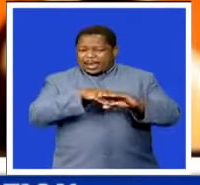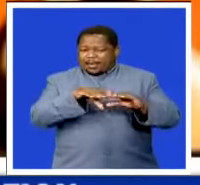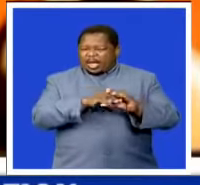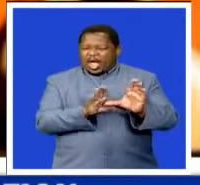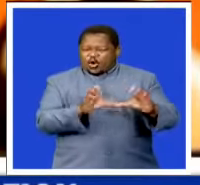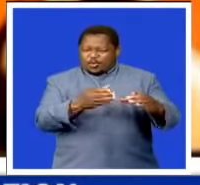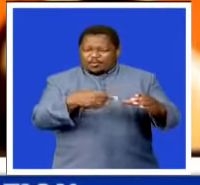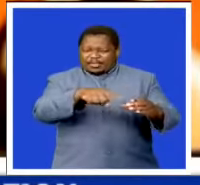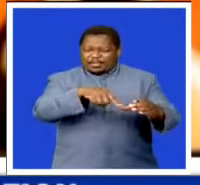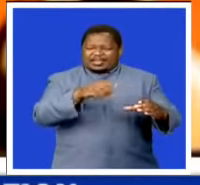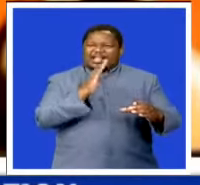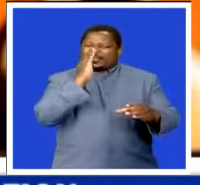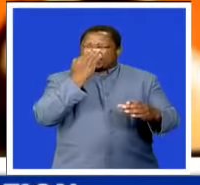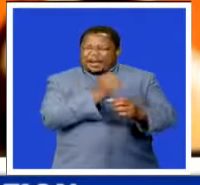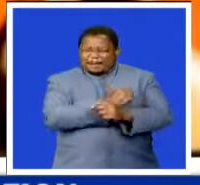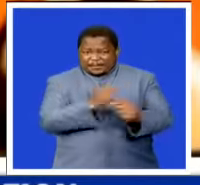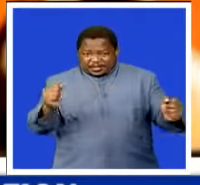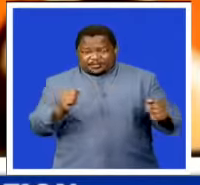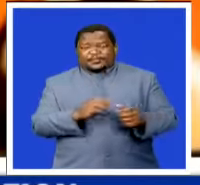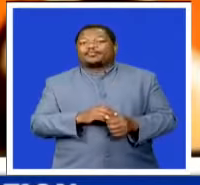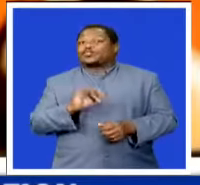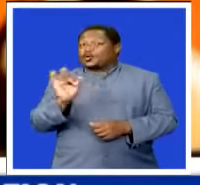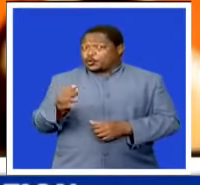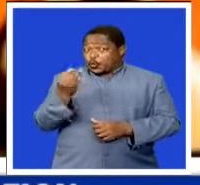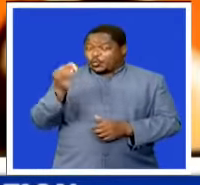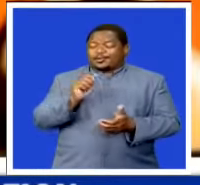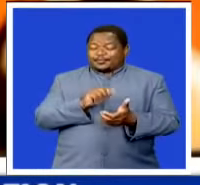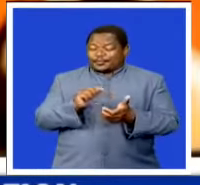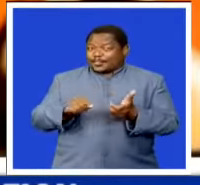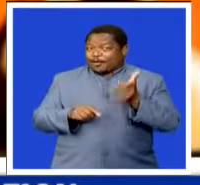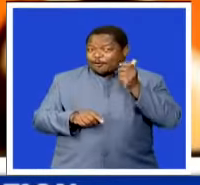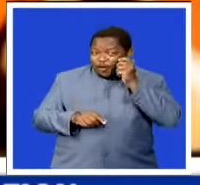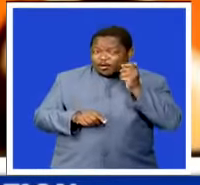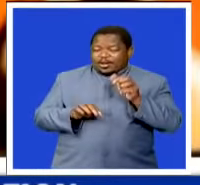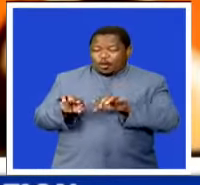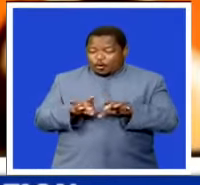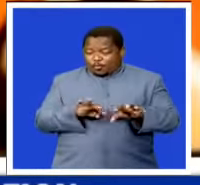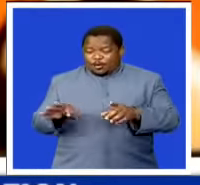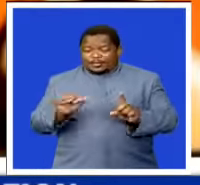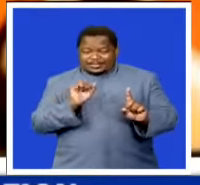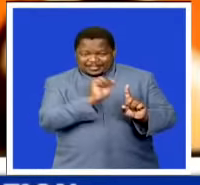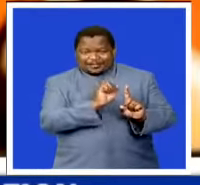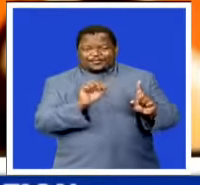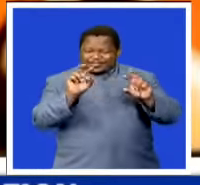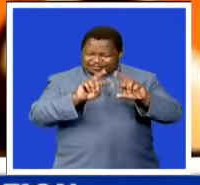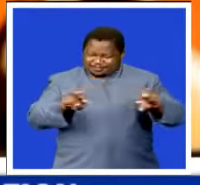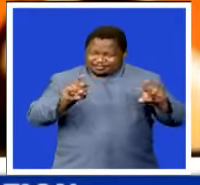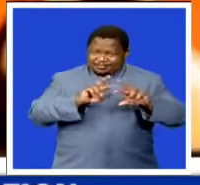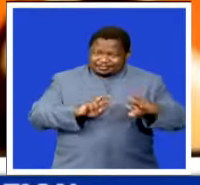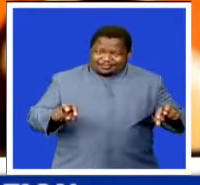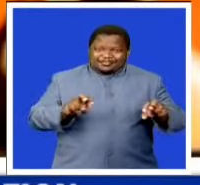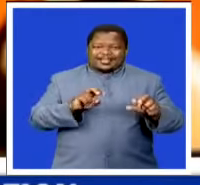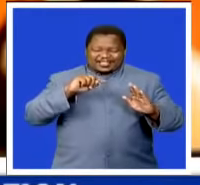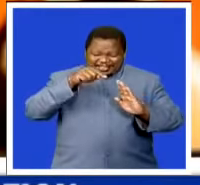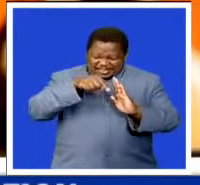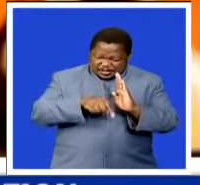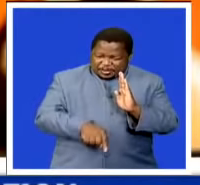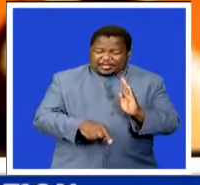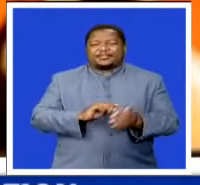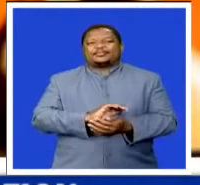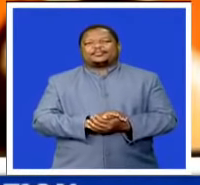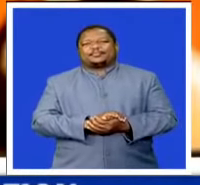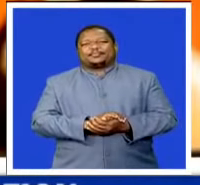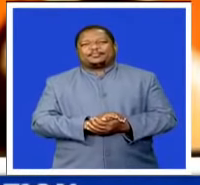nabongcondo mshina bakhe mnisi. Uchazile ke kulamaphepha umbuso ukuthi mnisi usolakala ukuthi